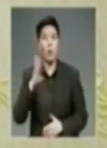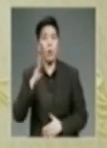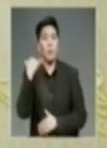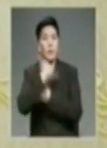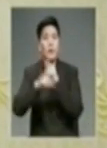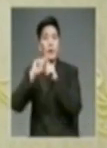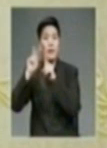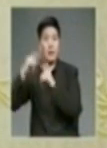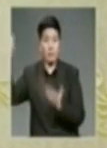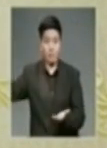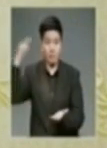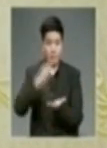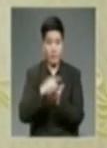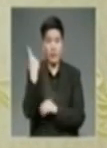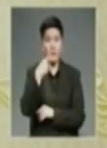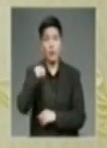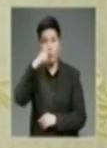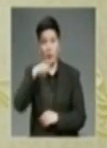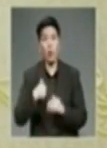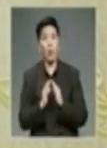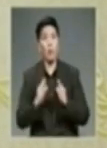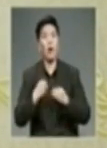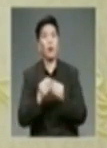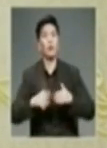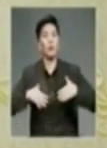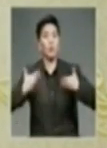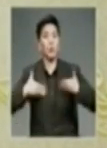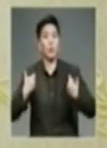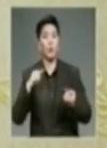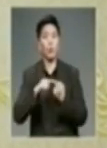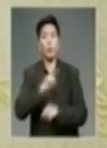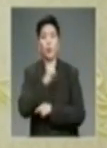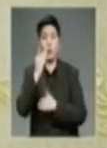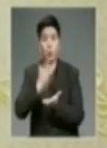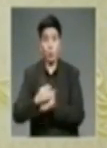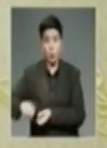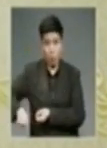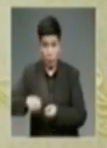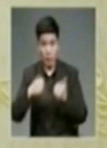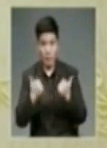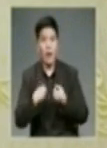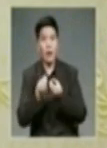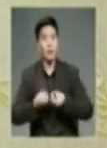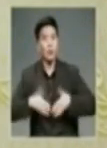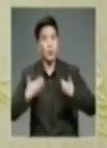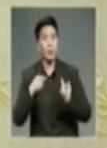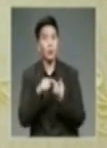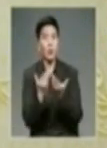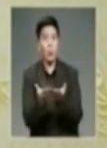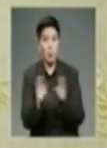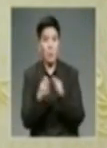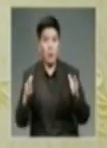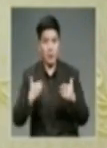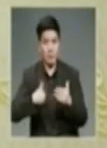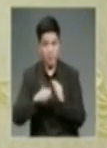ต่างประเทศที่มาเที่ยวประเทศเราด้วยนะครับขอบคุณครับขอให้ทุกคนมีความสุขในช่วงวันหยุดเทศกาลสงกรานต์ขอให้มีความสุขกับครอบครัวมากๆนะครับส